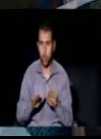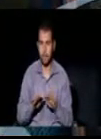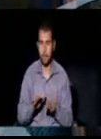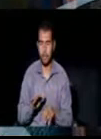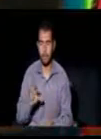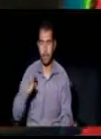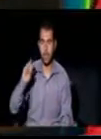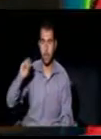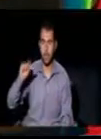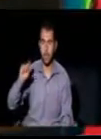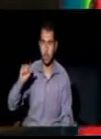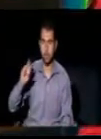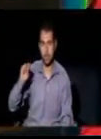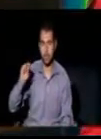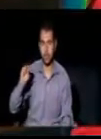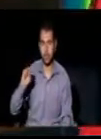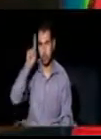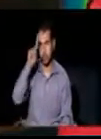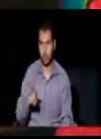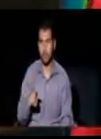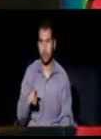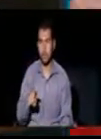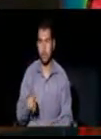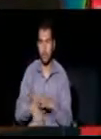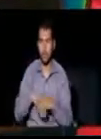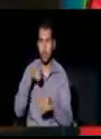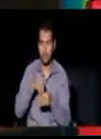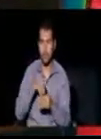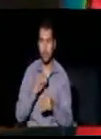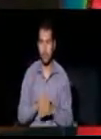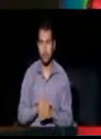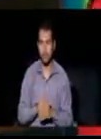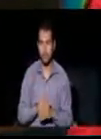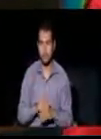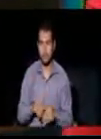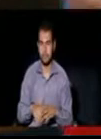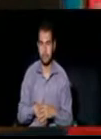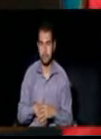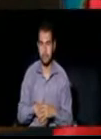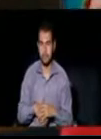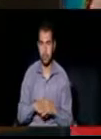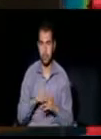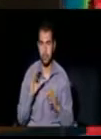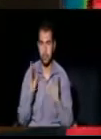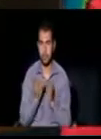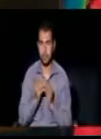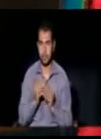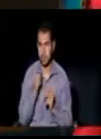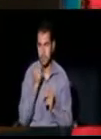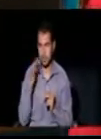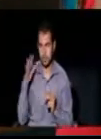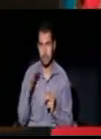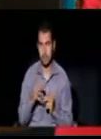او بالكتير قوي 20 يوم ان شاء الله وتتعمل المبادره. انا بدعو كل